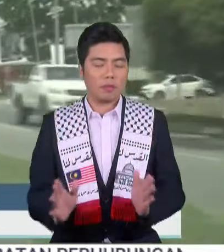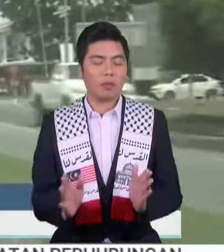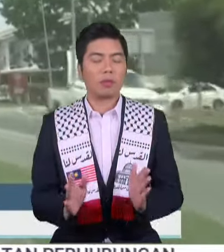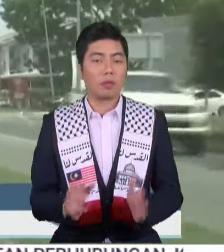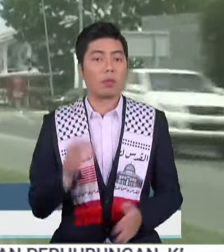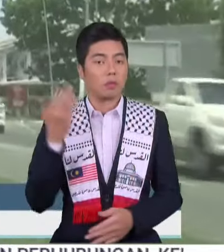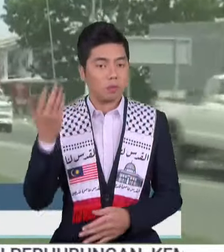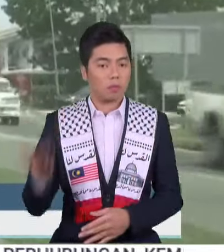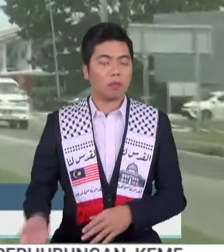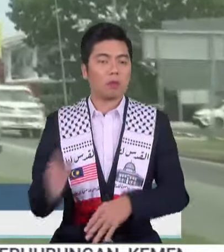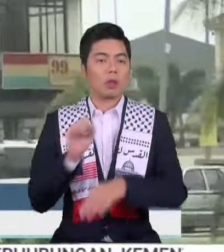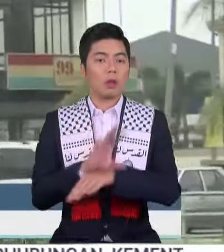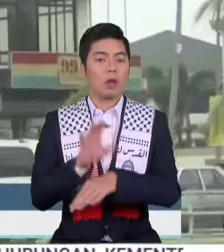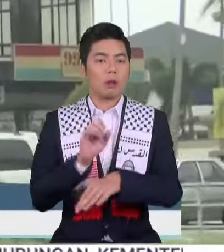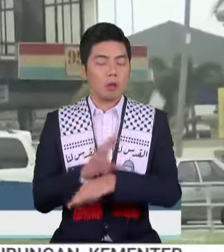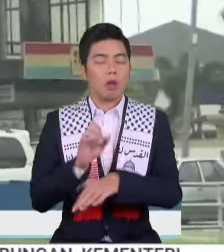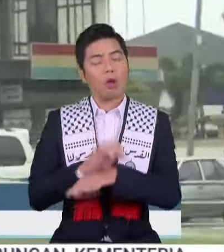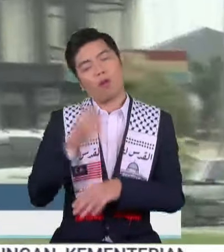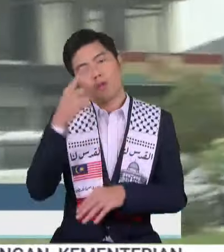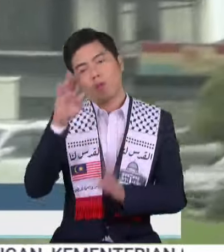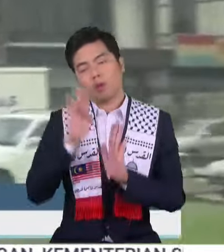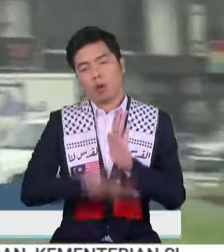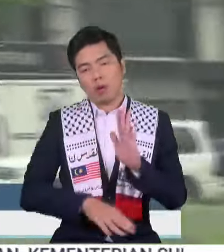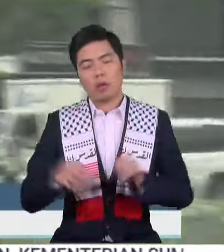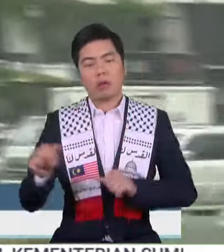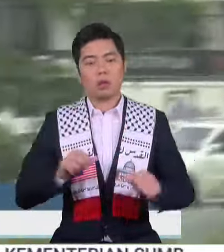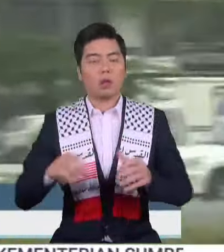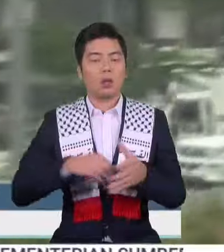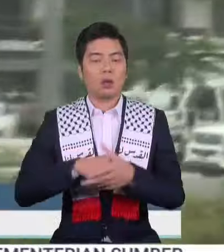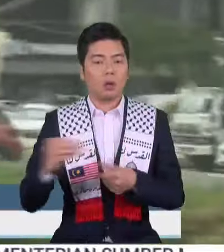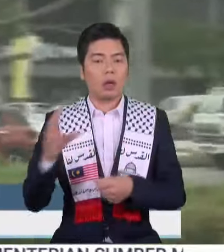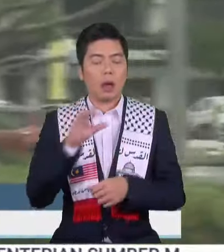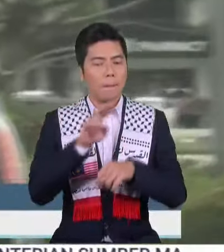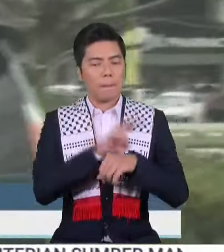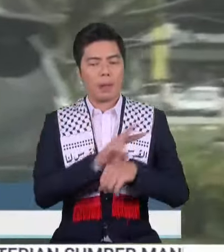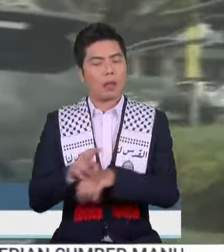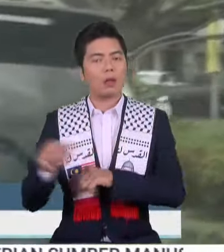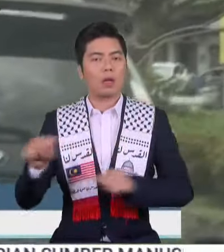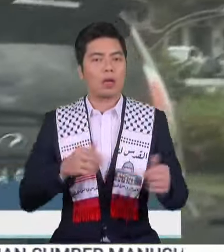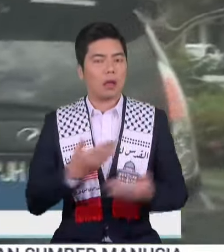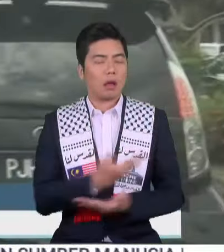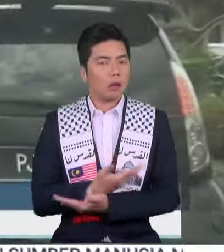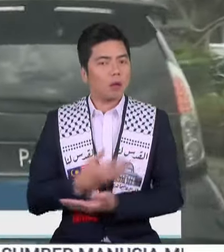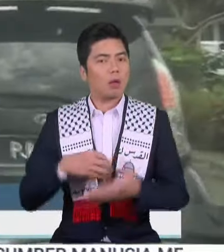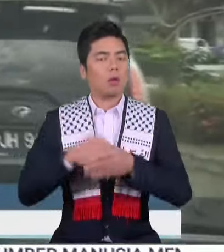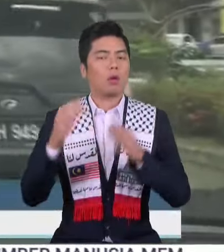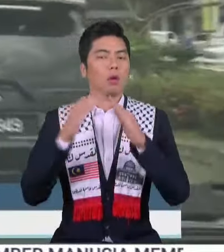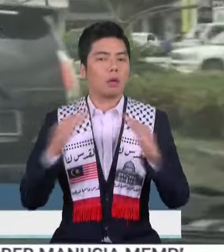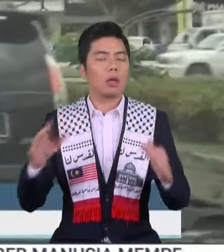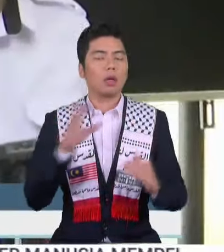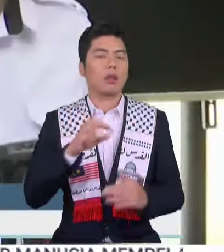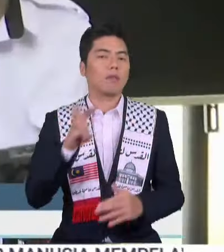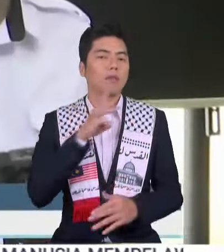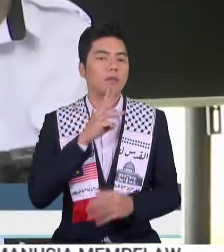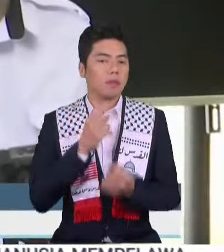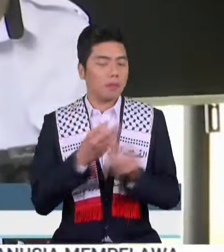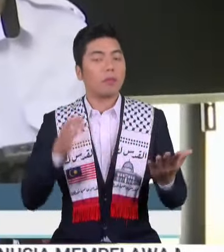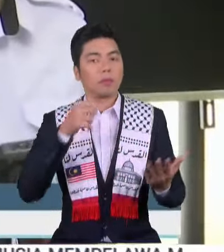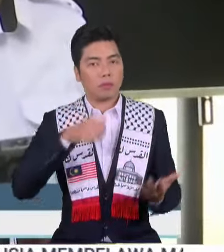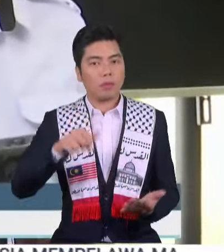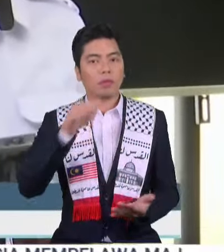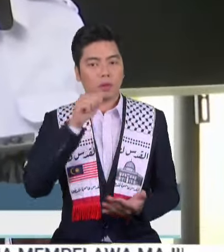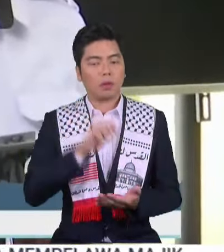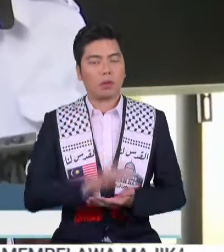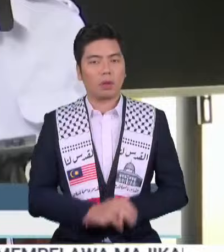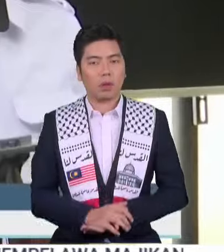orang ramai agar mengurangkan aktiviti luar, memantau aktiviti anak di luar rumah serta meminum air mencukupi. Bagi yang